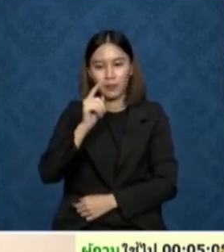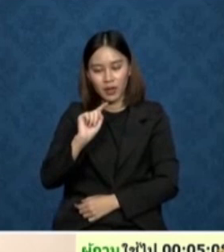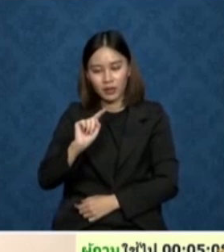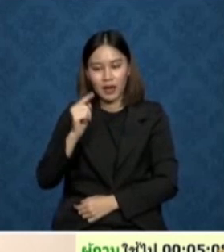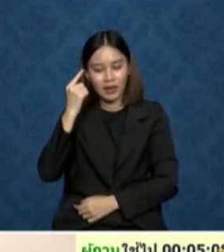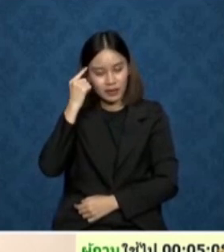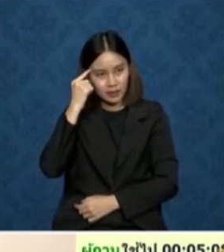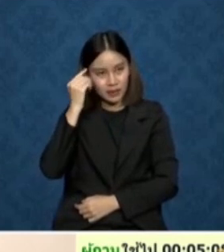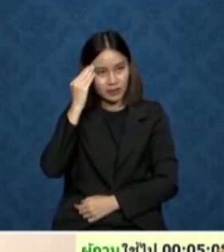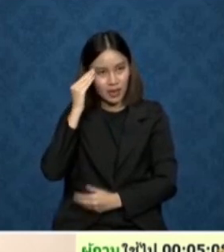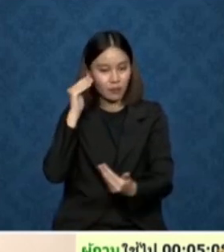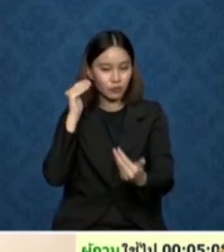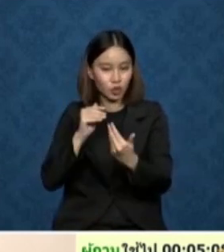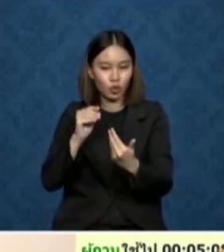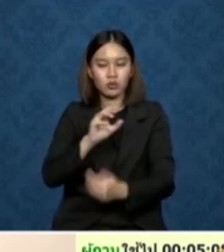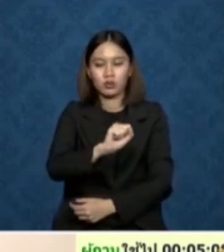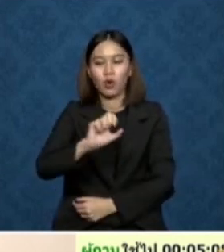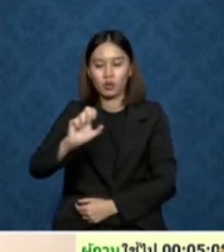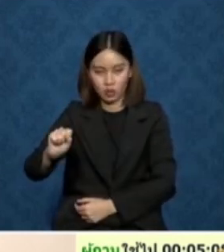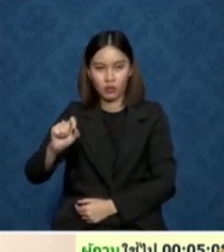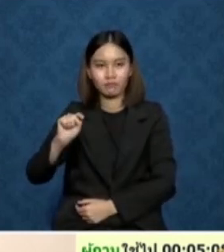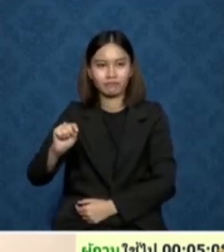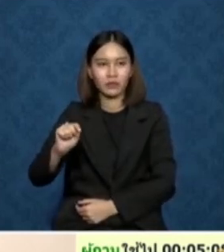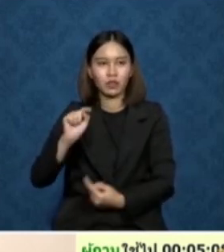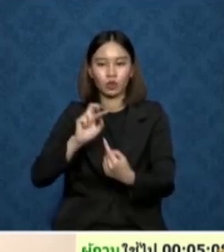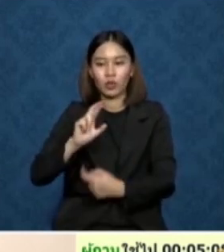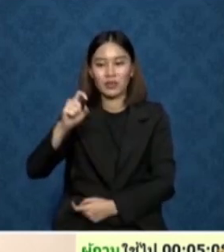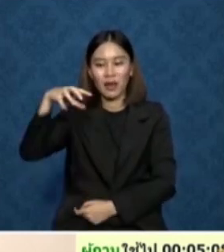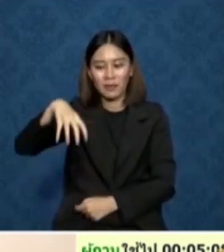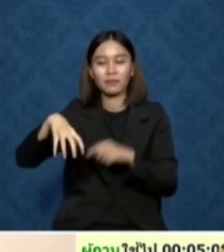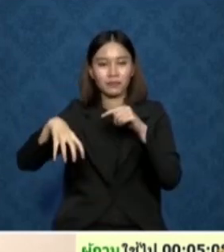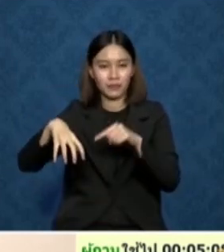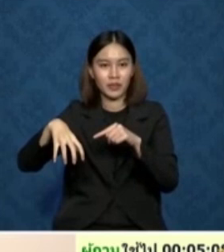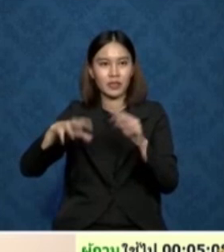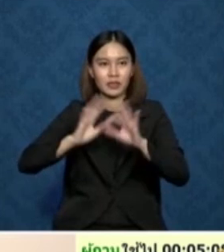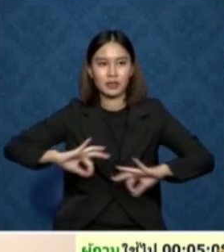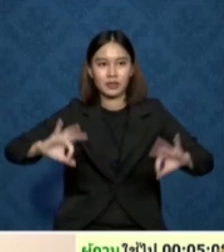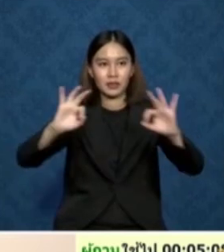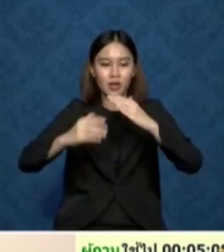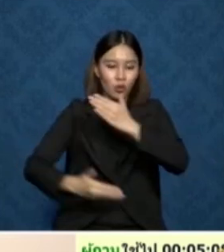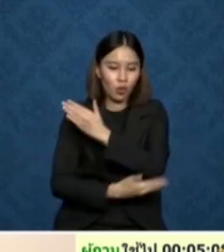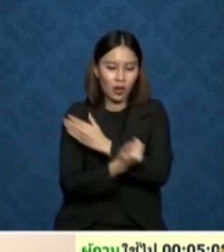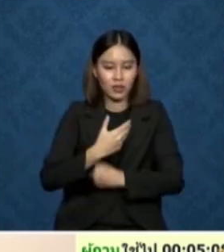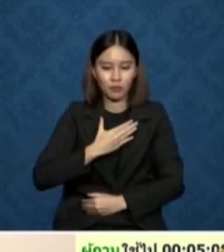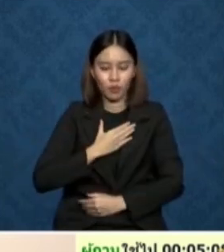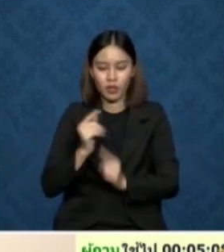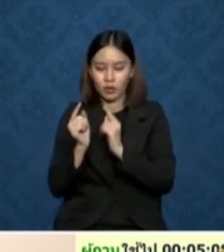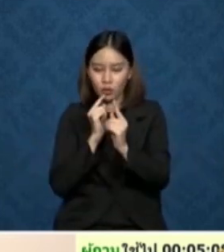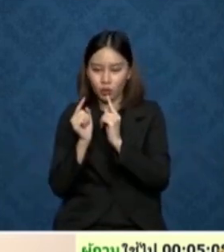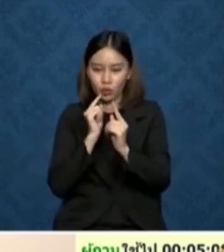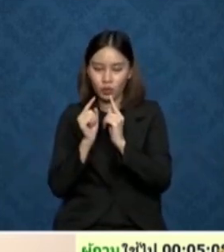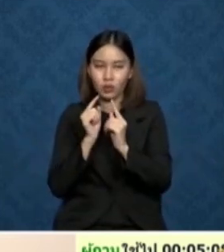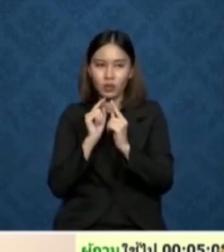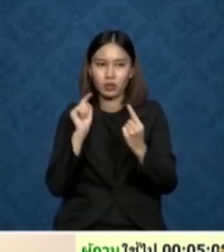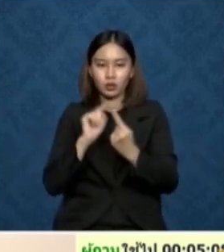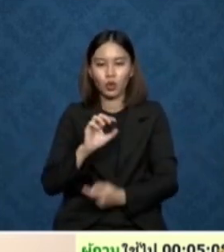เราได้รับทราบโยตรงจากผู้แถราสดอนในรฐบาห Enged in thisที่ผมได้มโอกาสคุยก